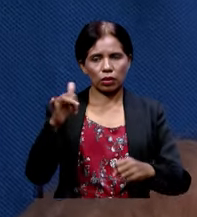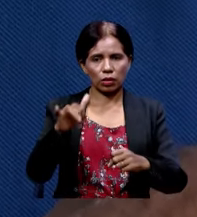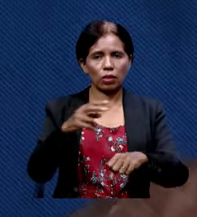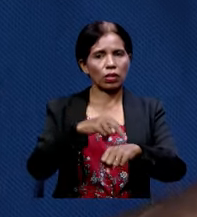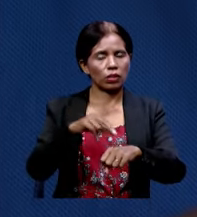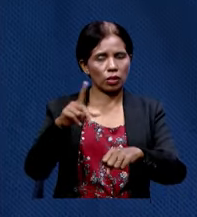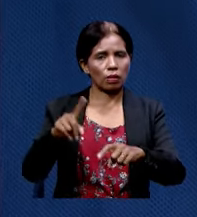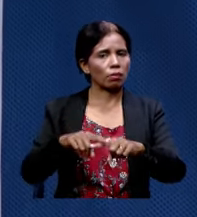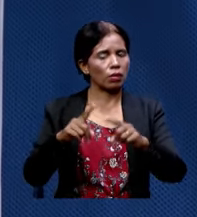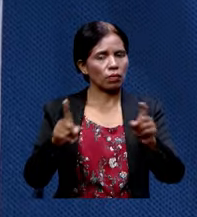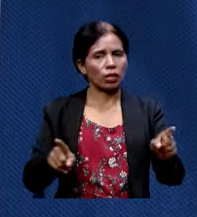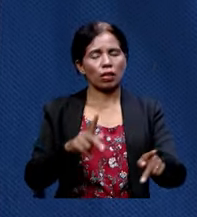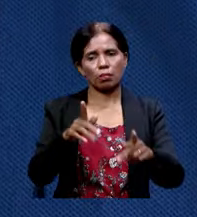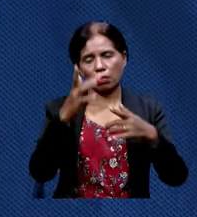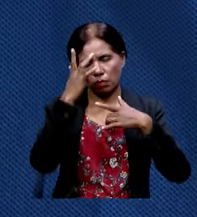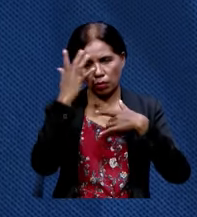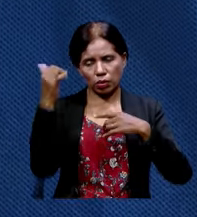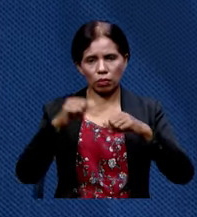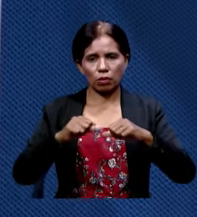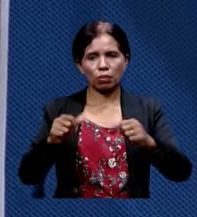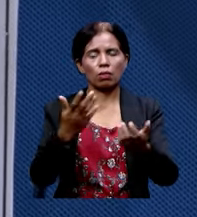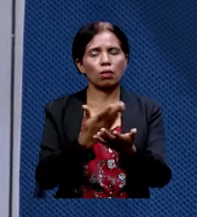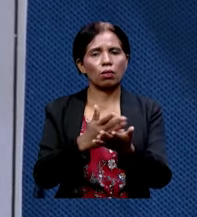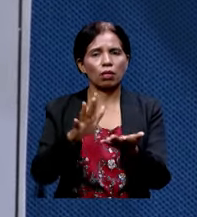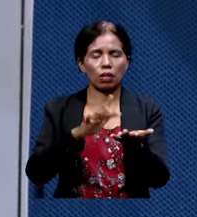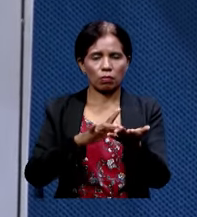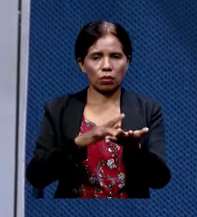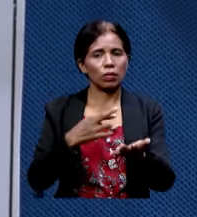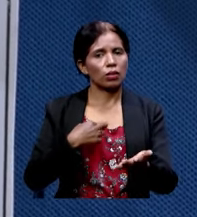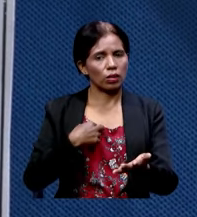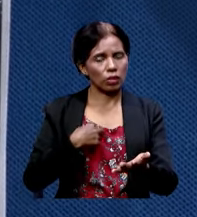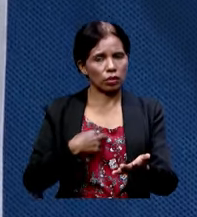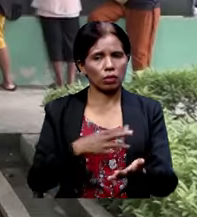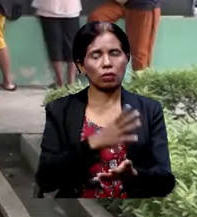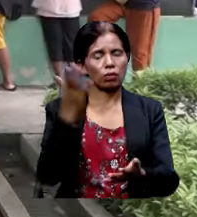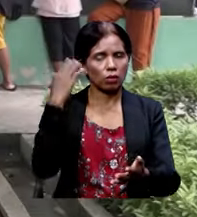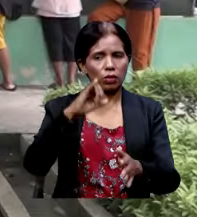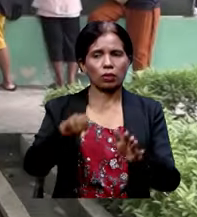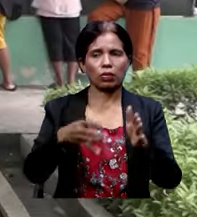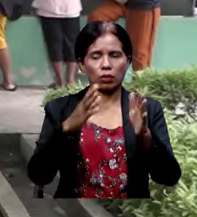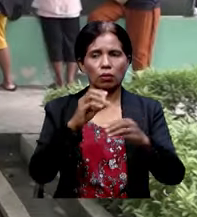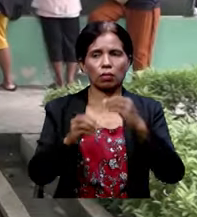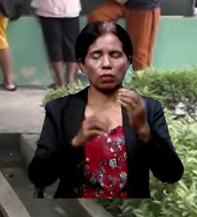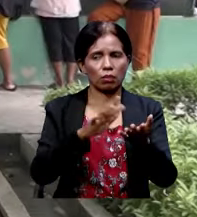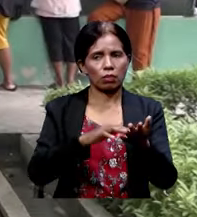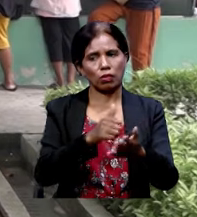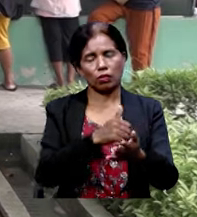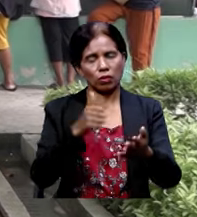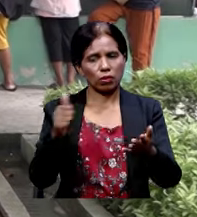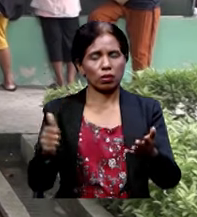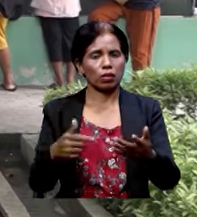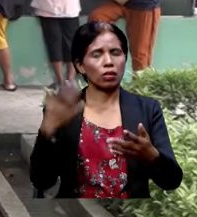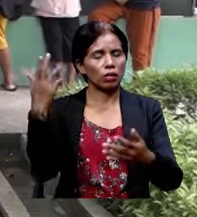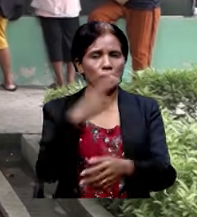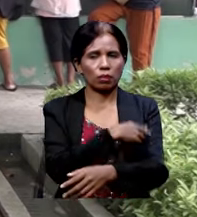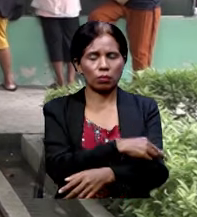nasional mai be paciente sira kontinua sosarasi kai moruk. Antes nemos, jornalista confirma kona bai moruk balong estok mamu ke